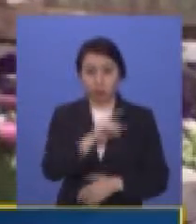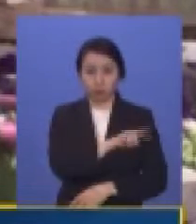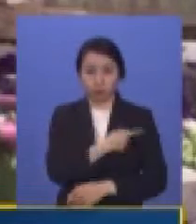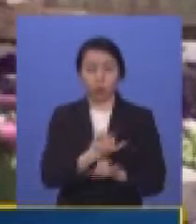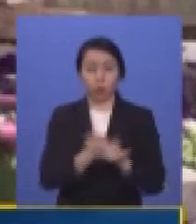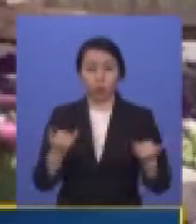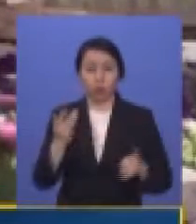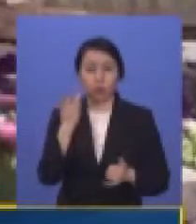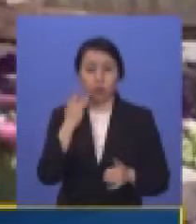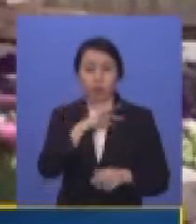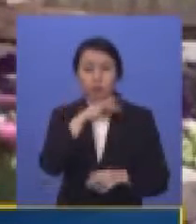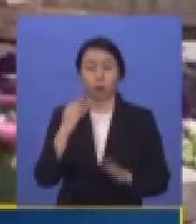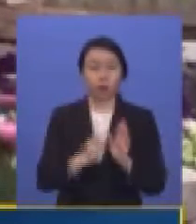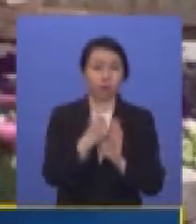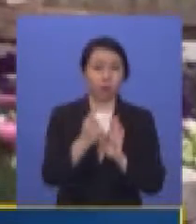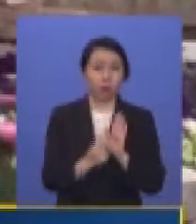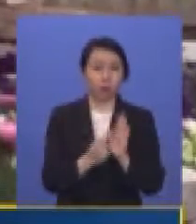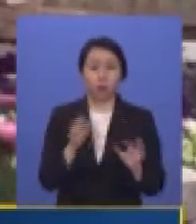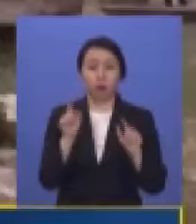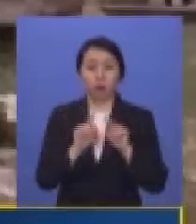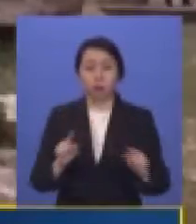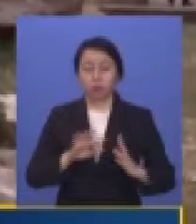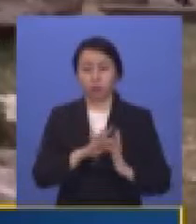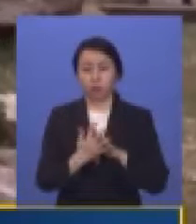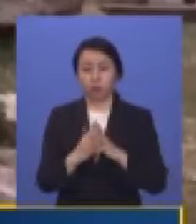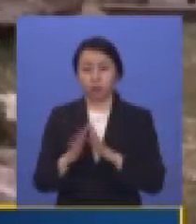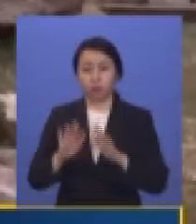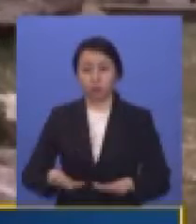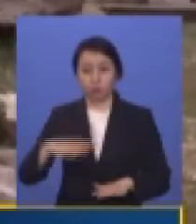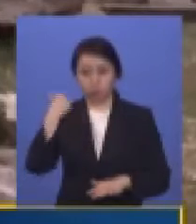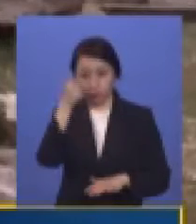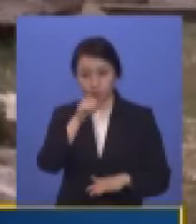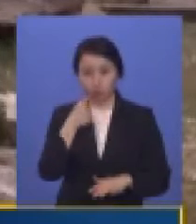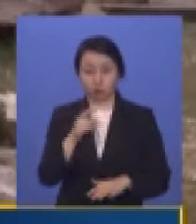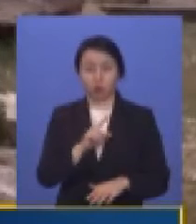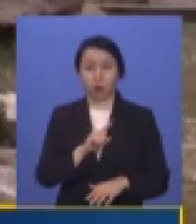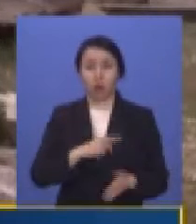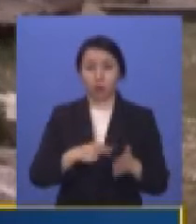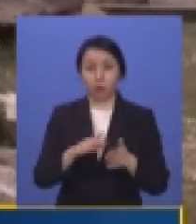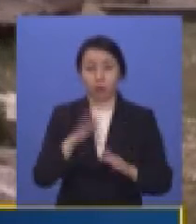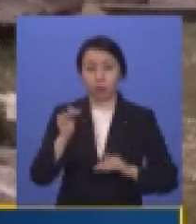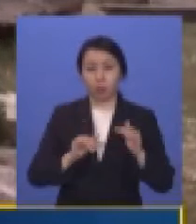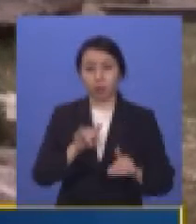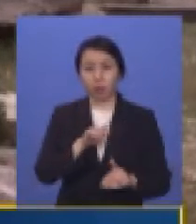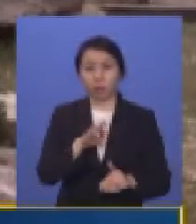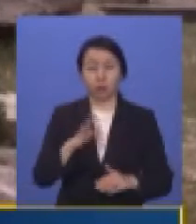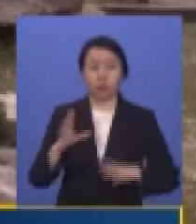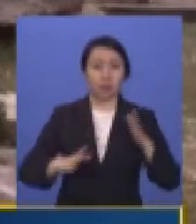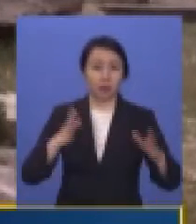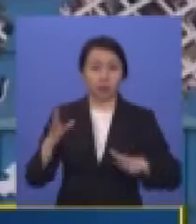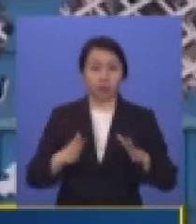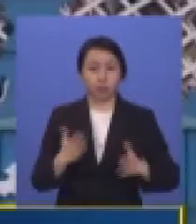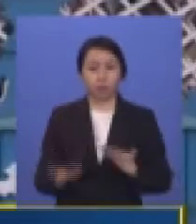медицинских услуг всегда возникает множество вопросов, особенно в сельских населенных пунктах. В прошлом году в районную больницу приобрели аппараты УЗИ, тренажеры для